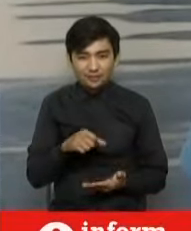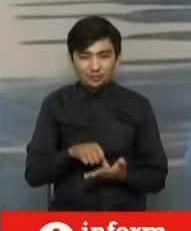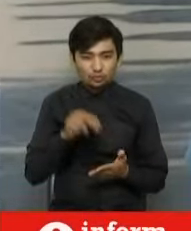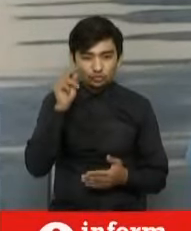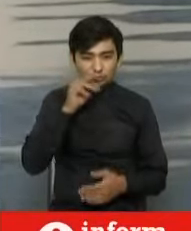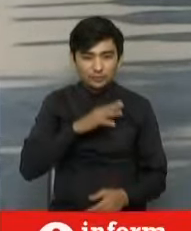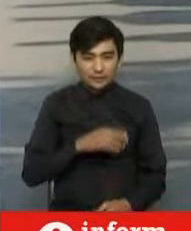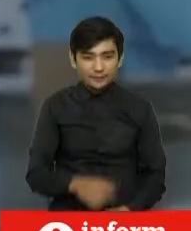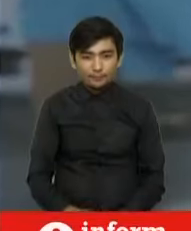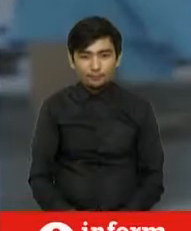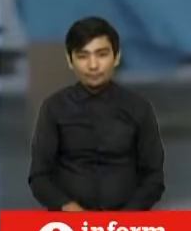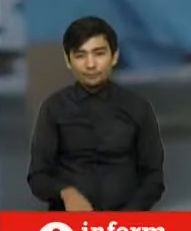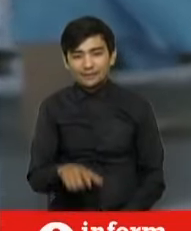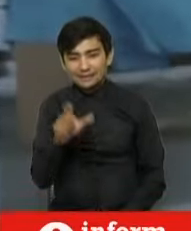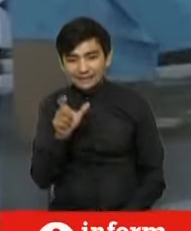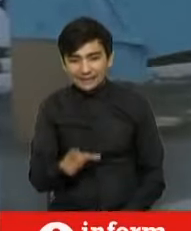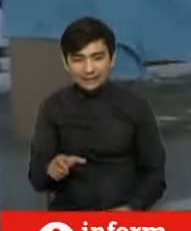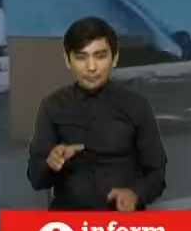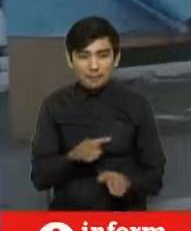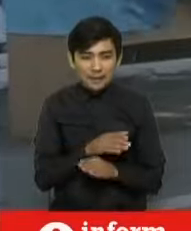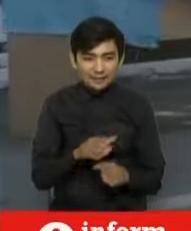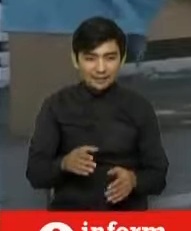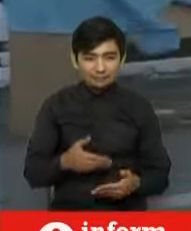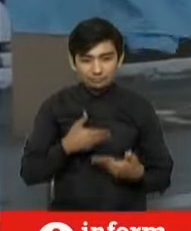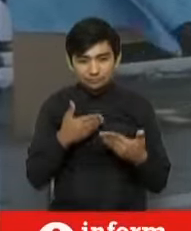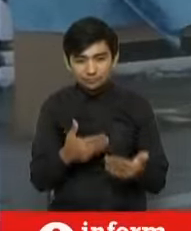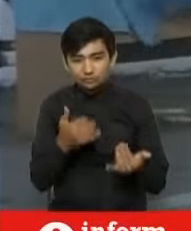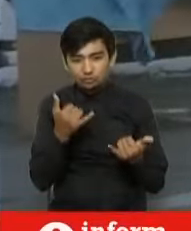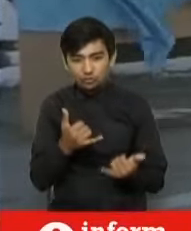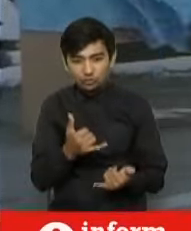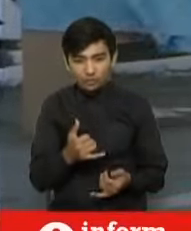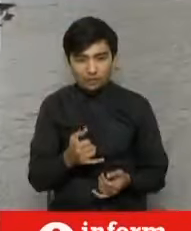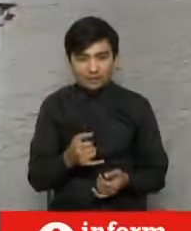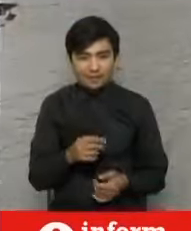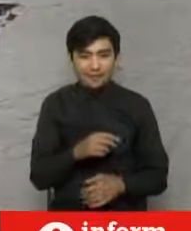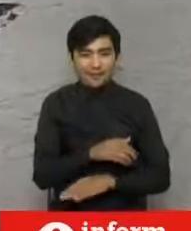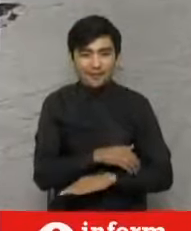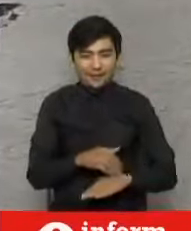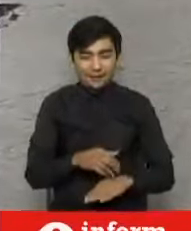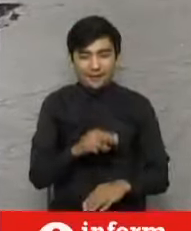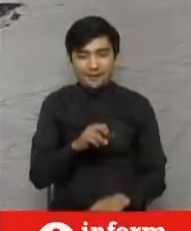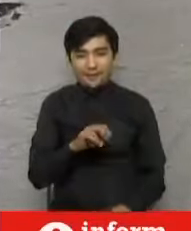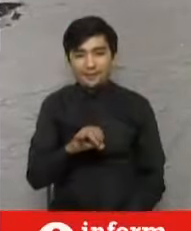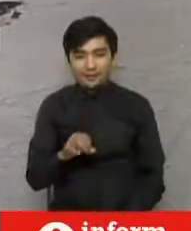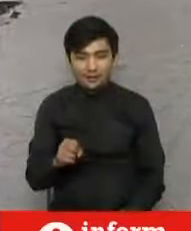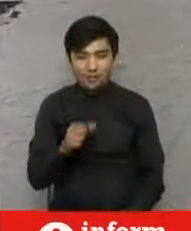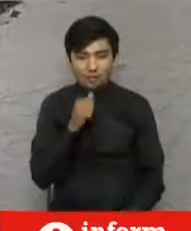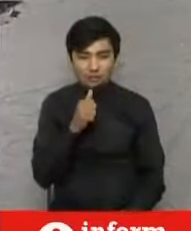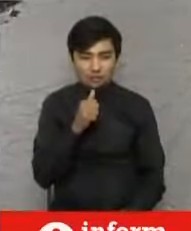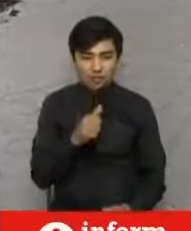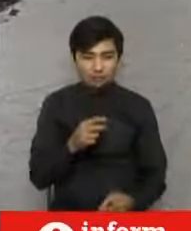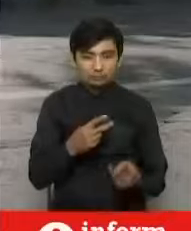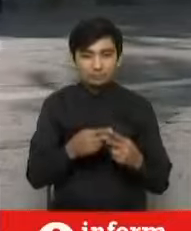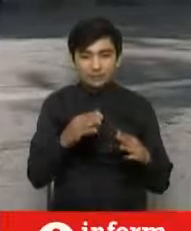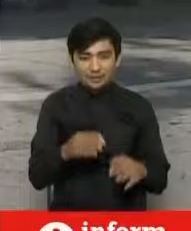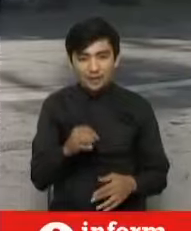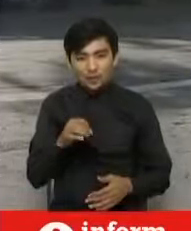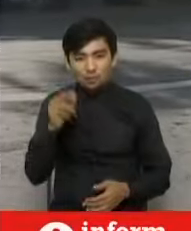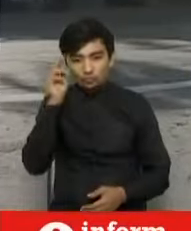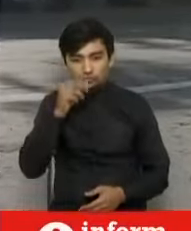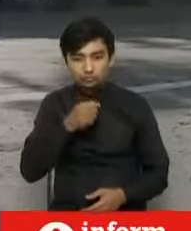Стихи, песни, поздравления и напутствия звучали сегодня на торжественной линейке в Кустанайской колонии. Все по традиции, только